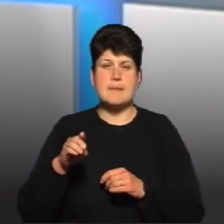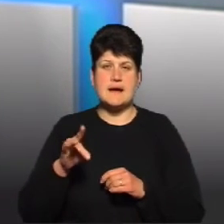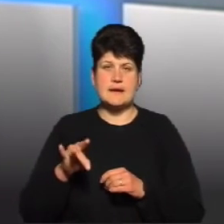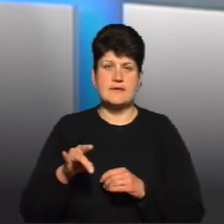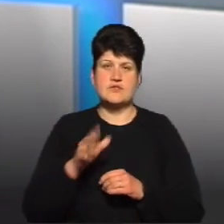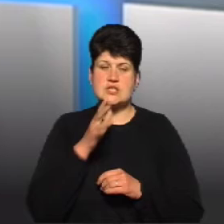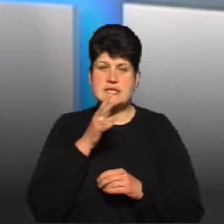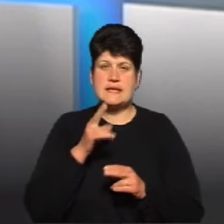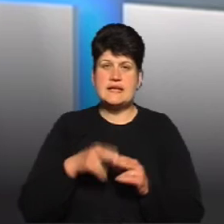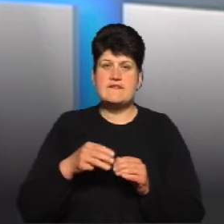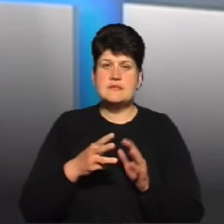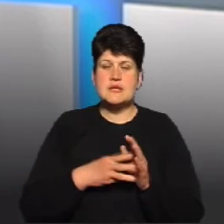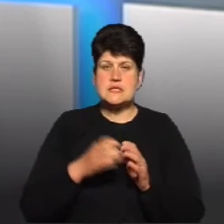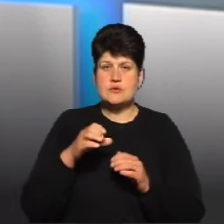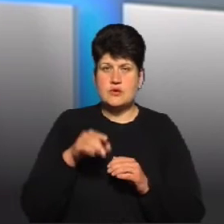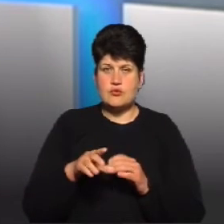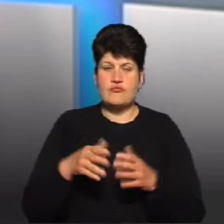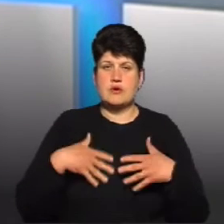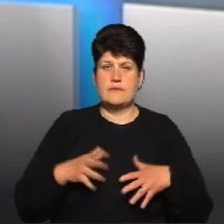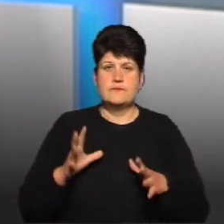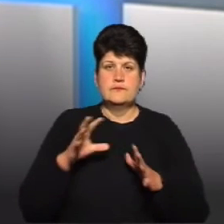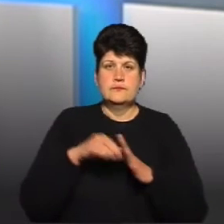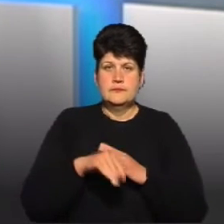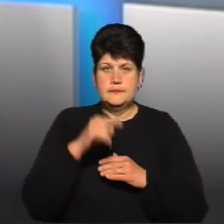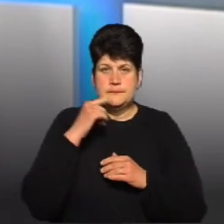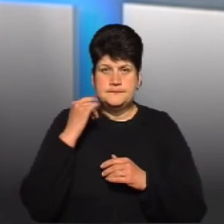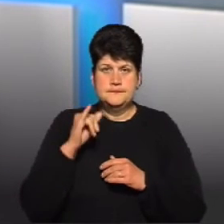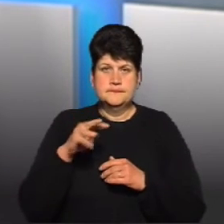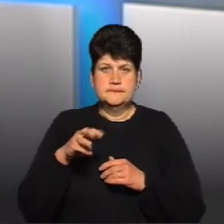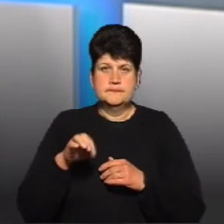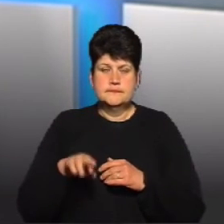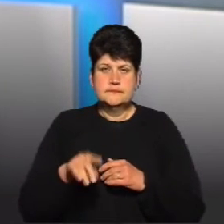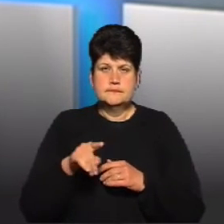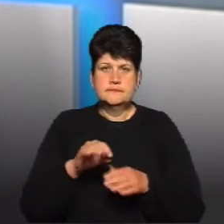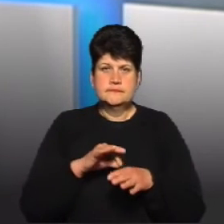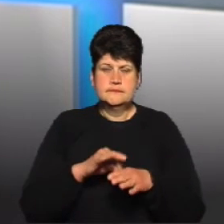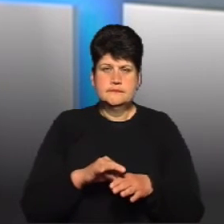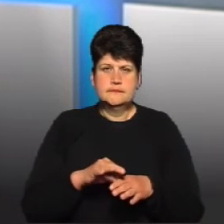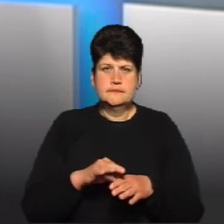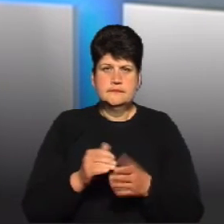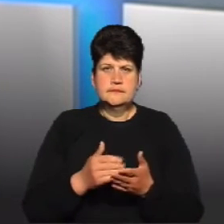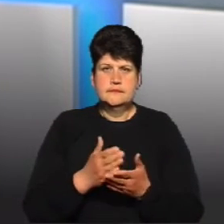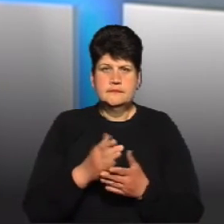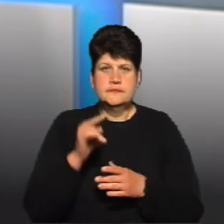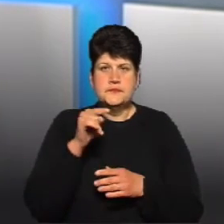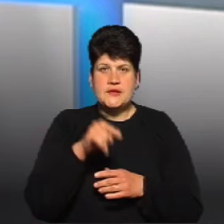коли, власне, Крим війшов у склад Російської імперії. Тоді проводилася так звана імперіалістична політика для того, щоб